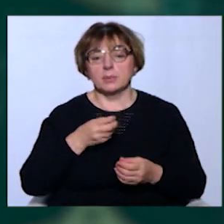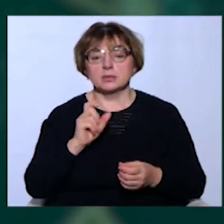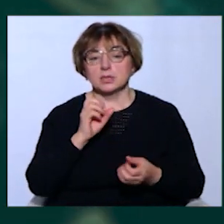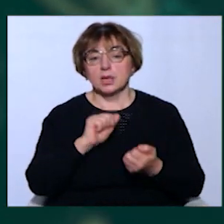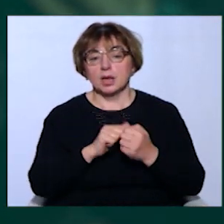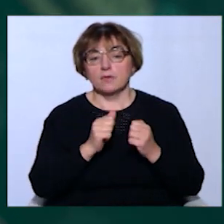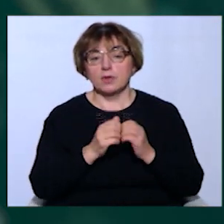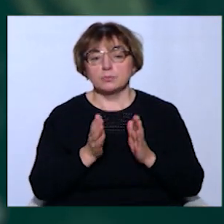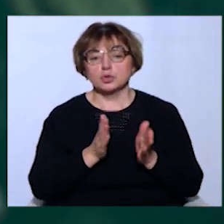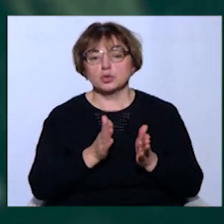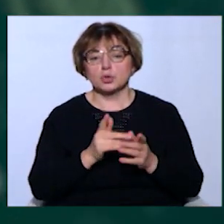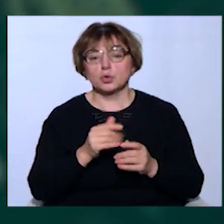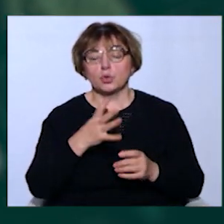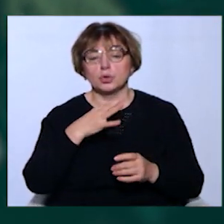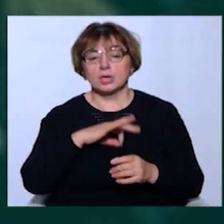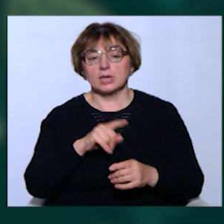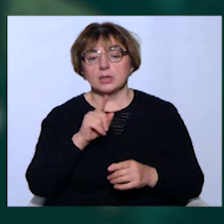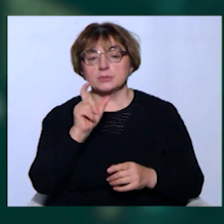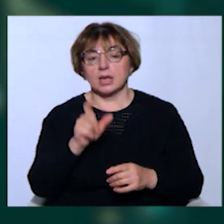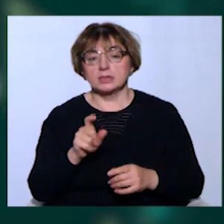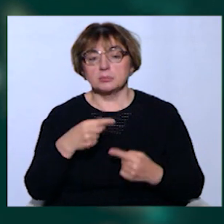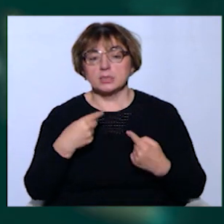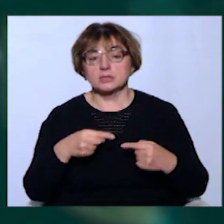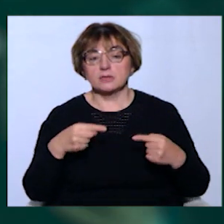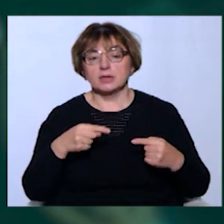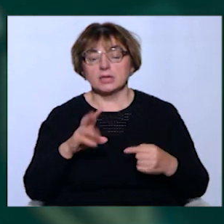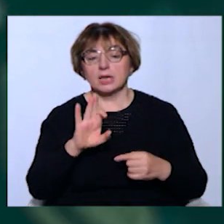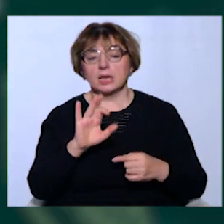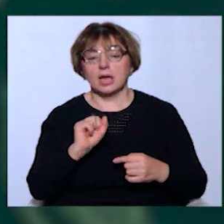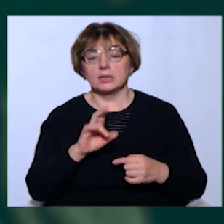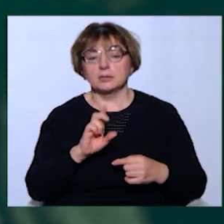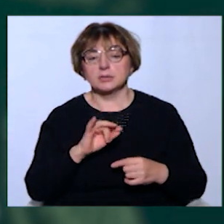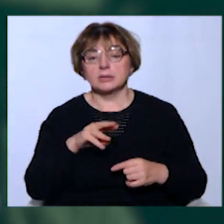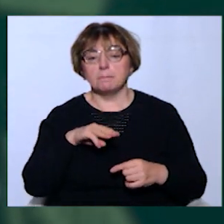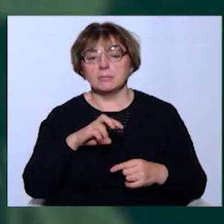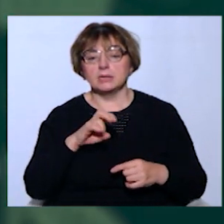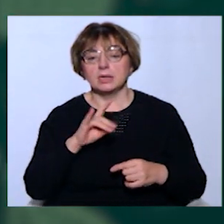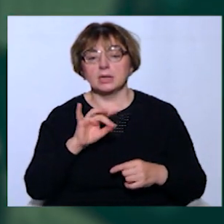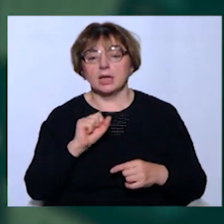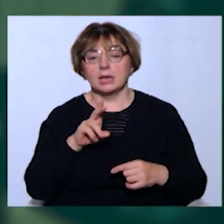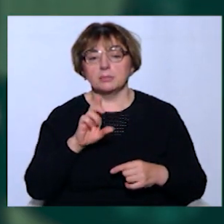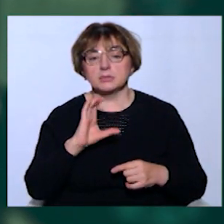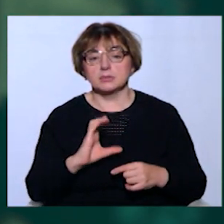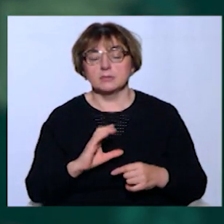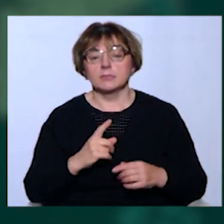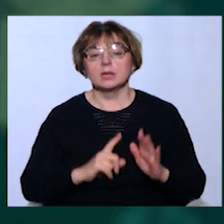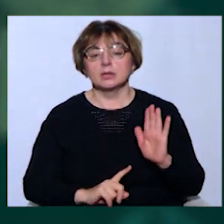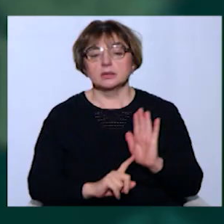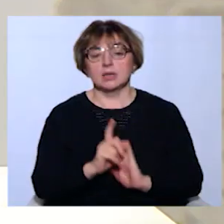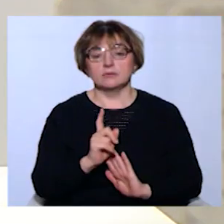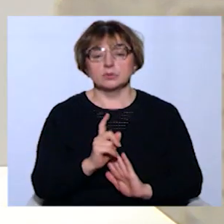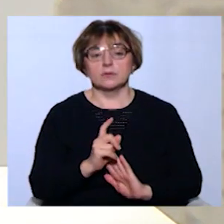შორის და როგორ იყენებს ადამიანი სხვადასხვა ქანებსა და მინერალებს. მაშ